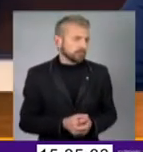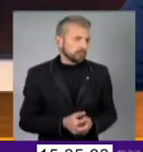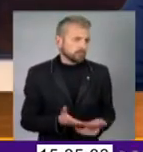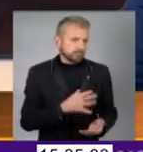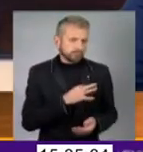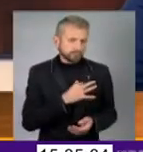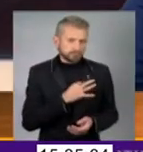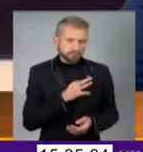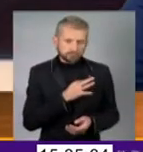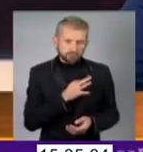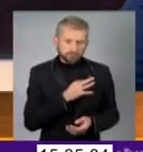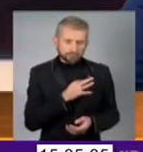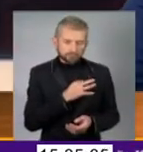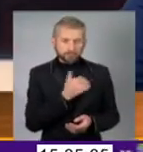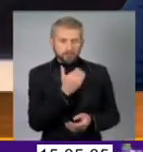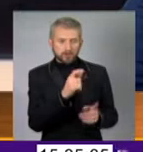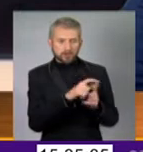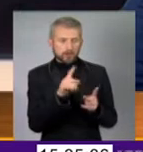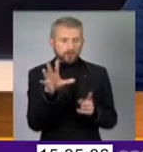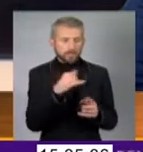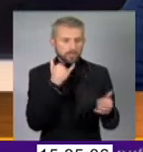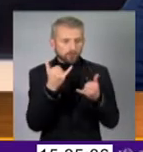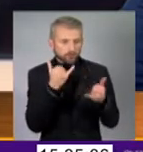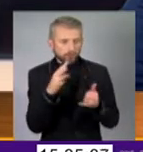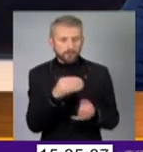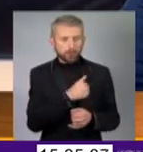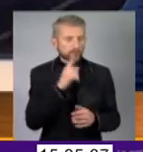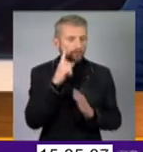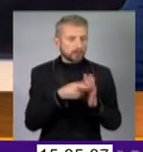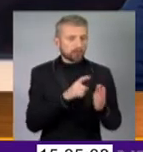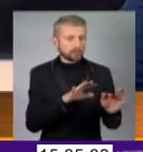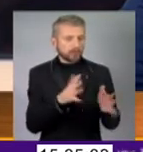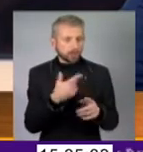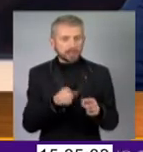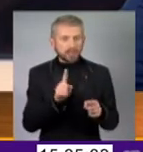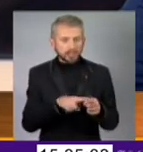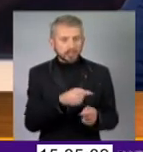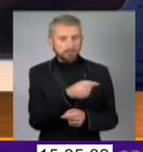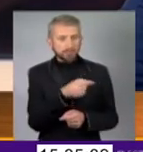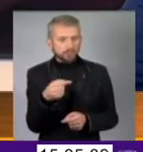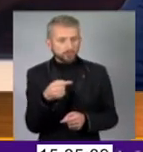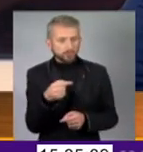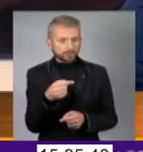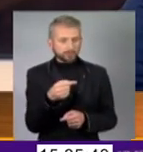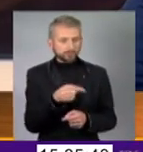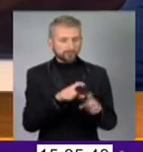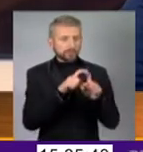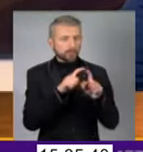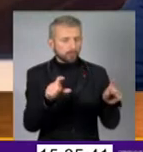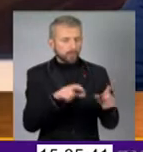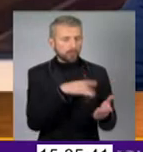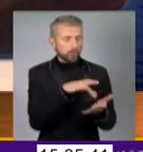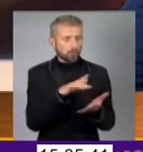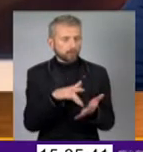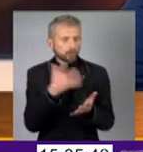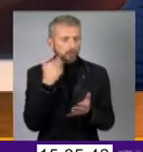це ремарка ваша про те, що всі телефонують, всі хочуть знати, що сталося. Це якраз мінус компаніям комунальним, коли